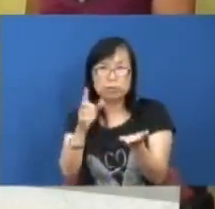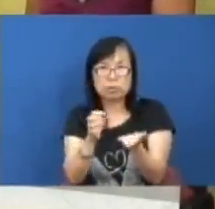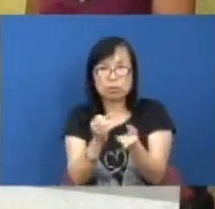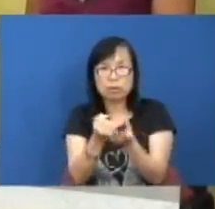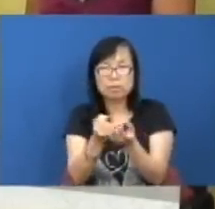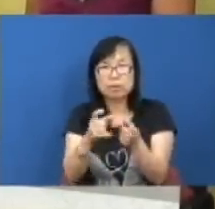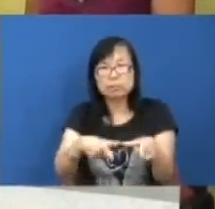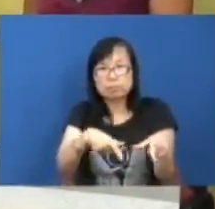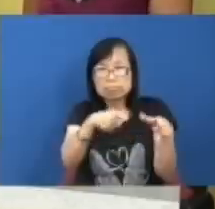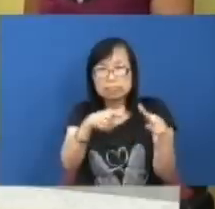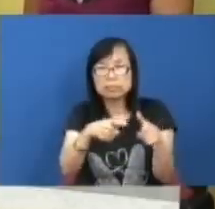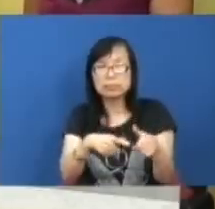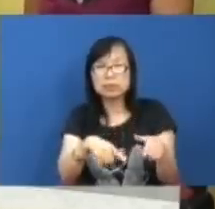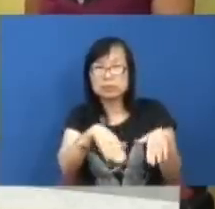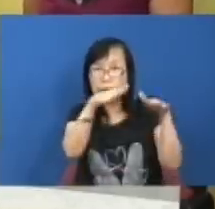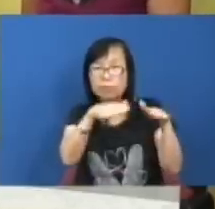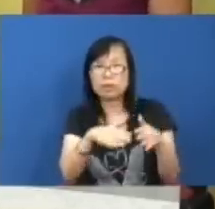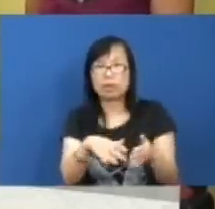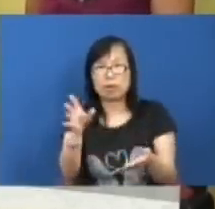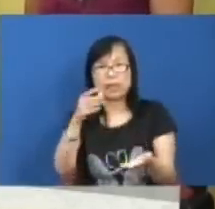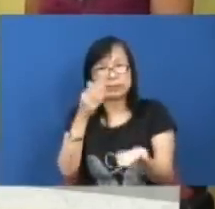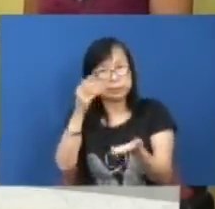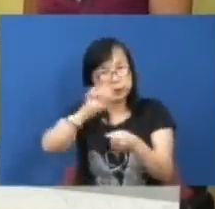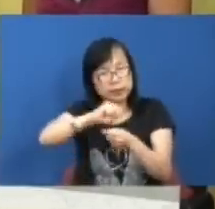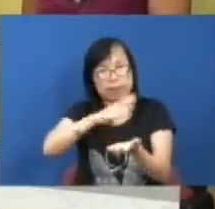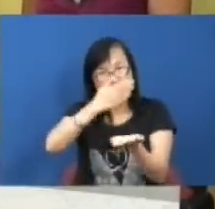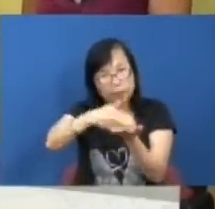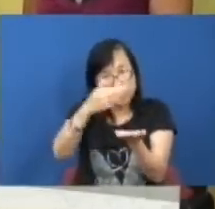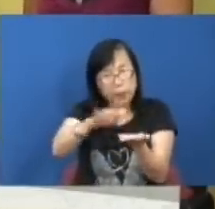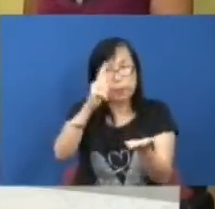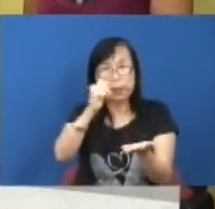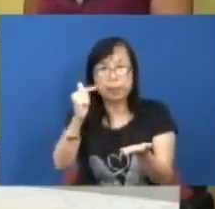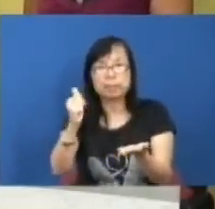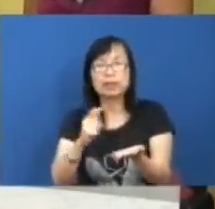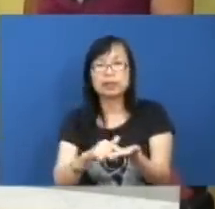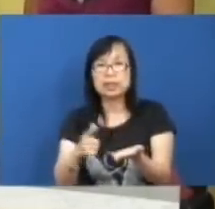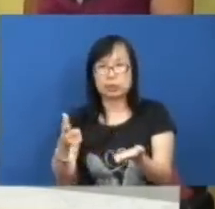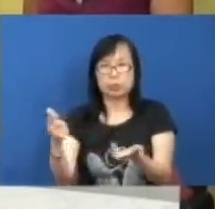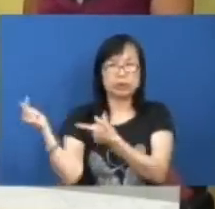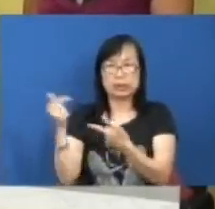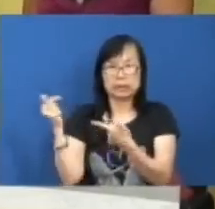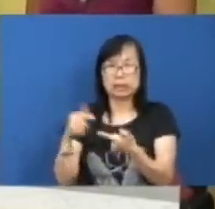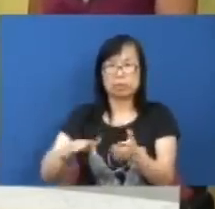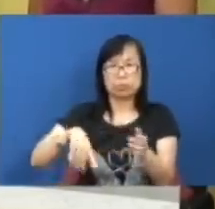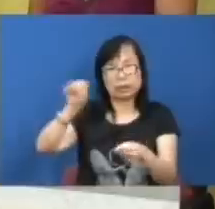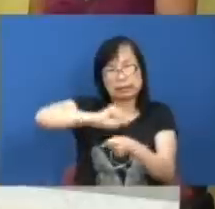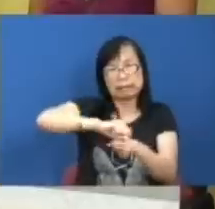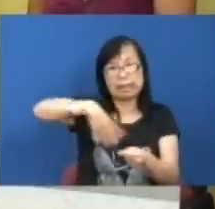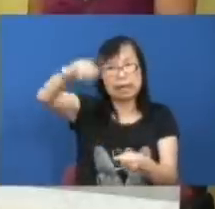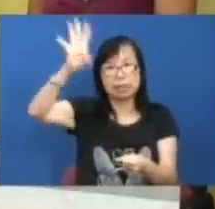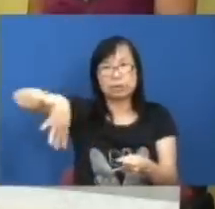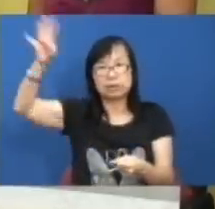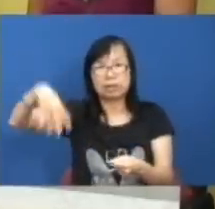情形底下，我哋要更加注意去做一個去毛劑嘅一個清潔。如果不是在這樣的情形底下都照上油漆的時候，它就